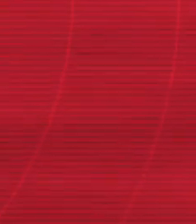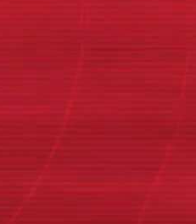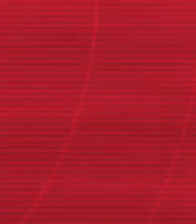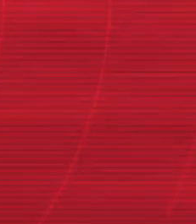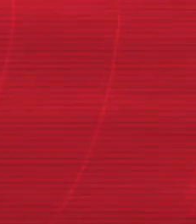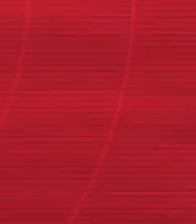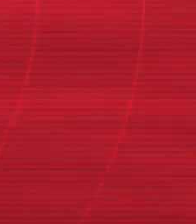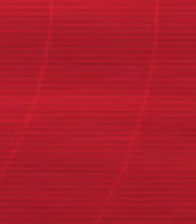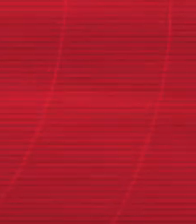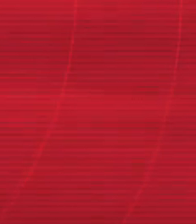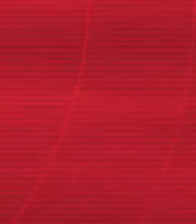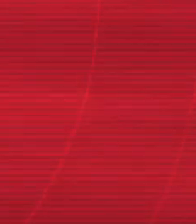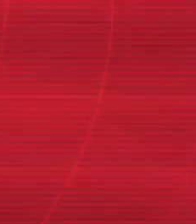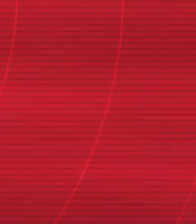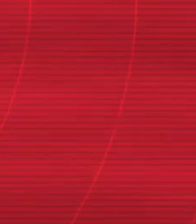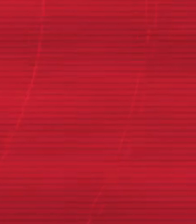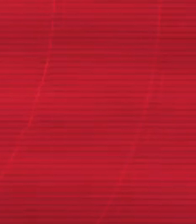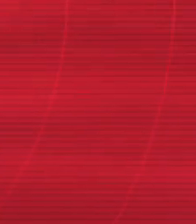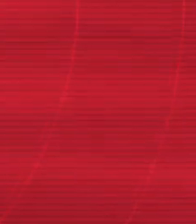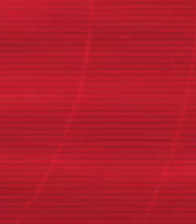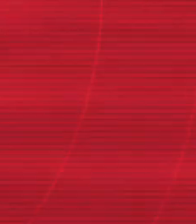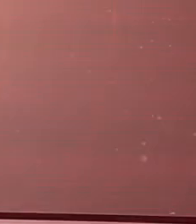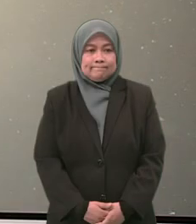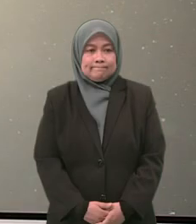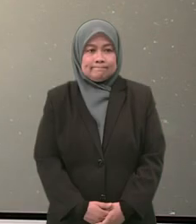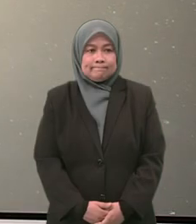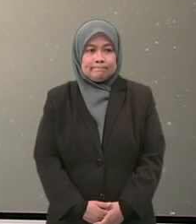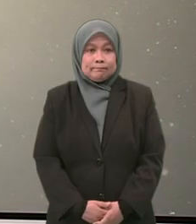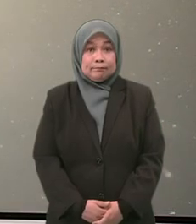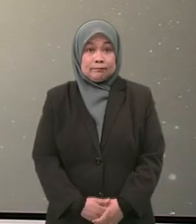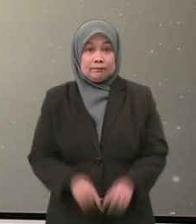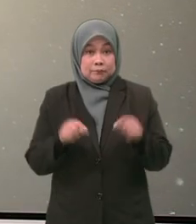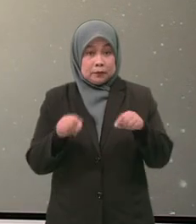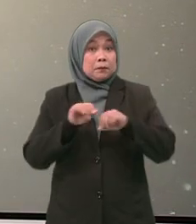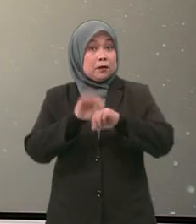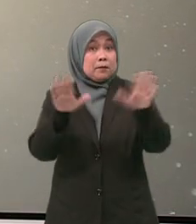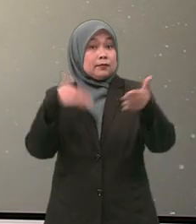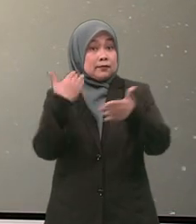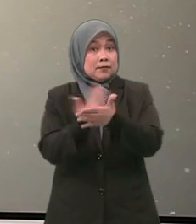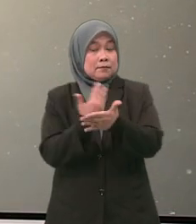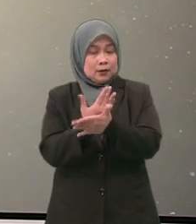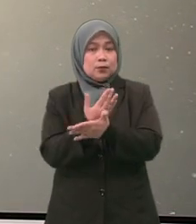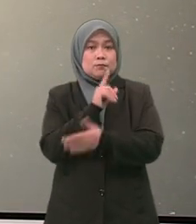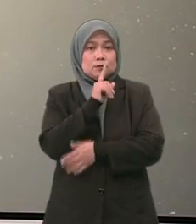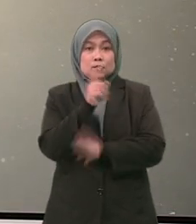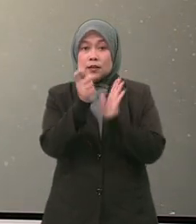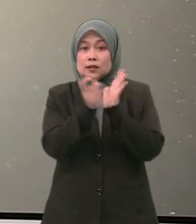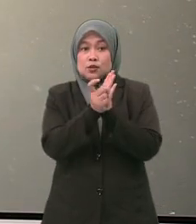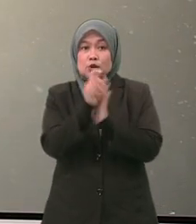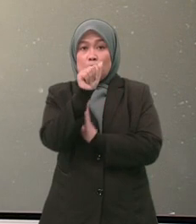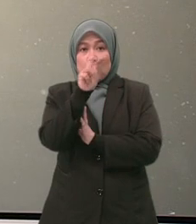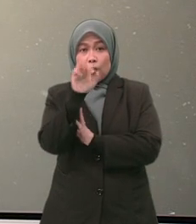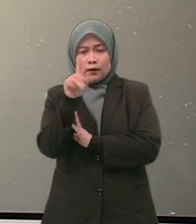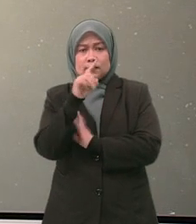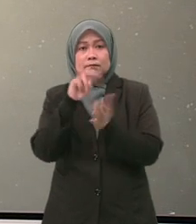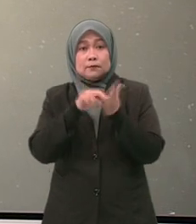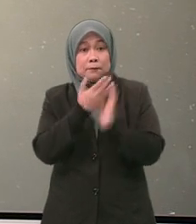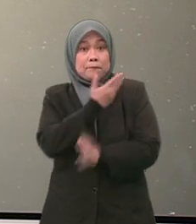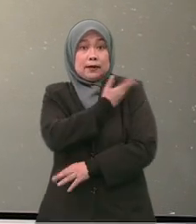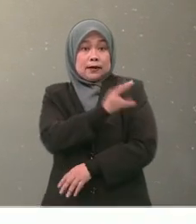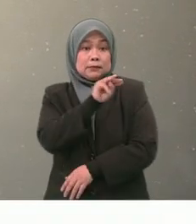2017 Hai inilah perkembangan terkini yang kami bawakan diestra wangi.com dimana